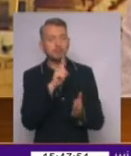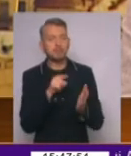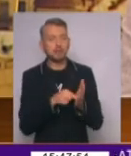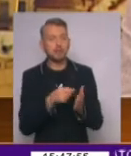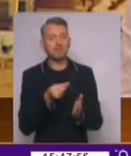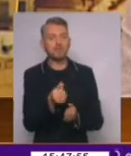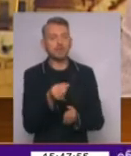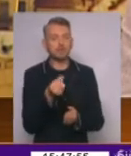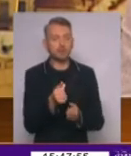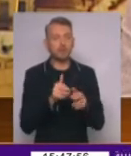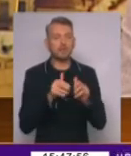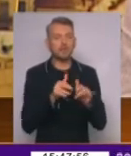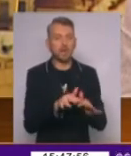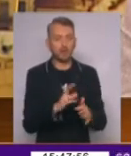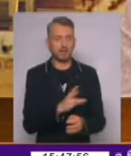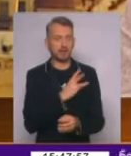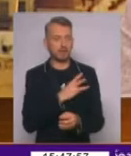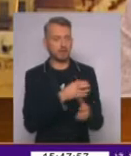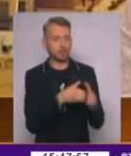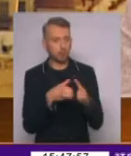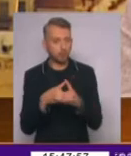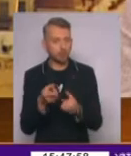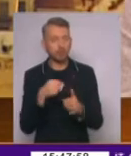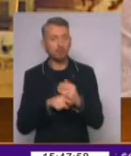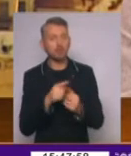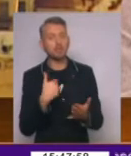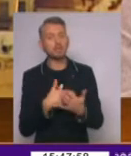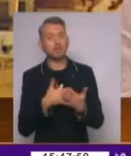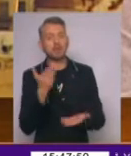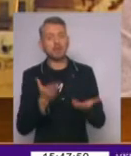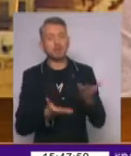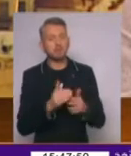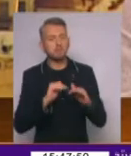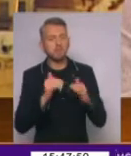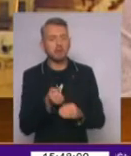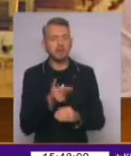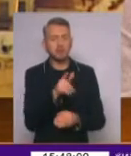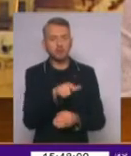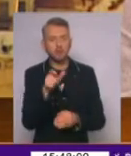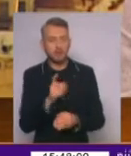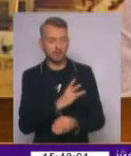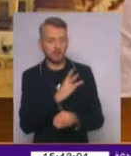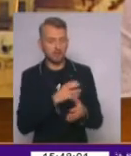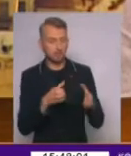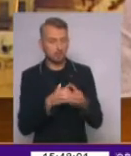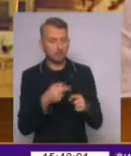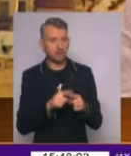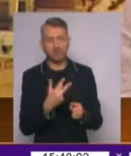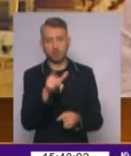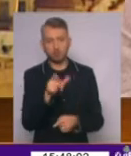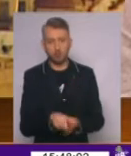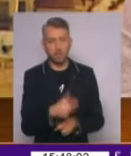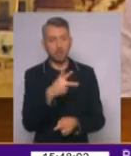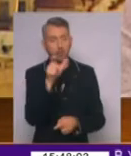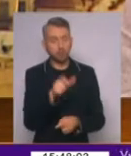фінансування діяльності ініціативних груп. Адже, наприклад, якщо мінімальна кількість людей в ініціативній групі – це 3 особи.